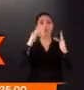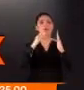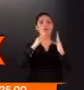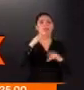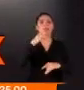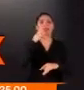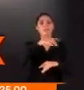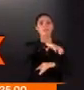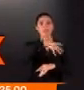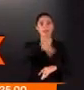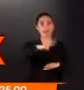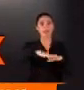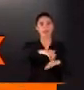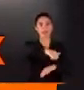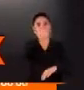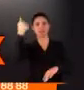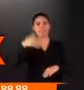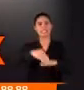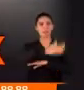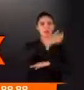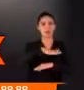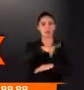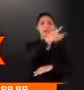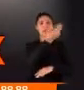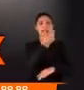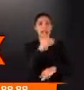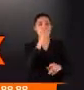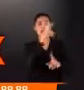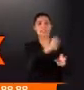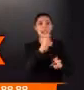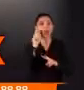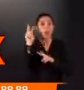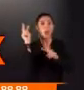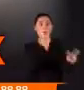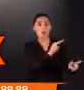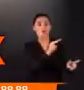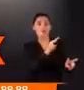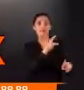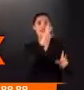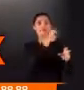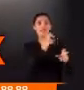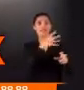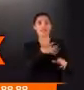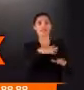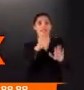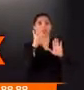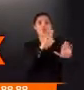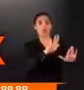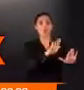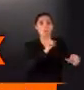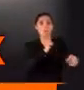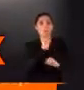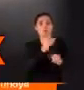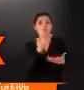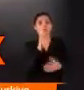bariyeri eliyle kaldırıp geçmek istedi. O sırada üzerine doğru gelen treni gördüğünde treni beden diliyle durdurmaya çalıştı.